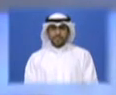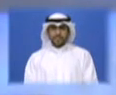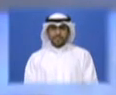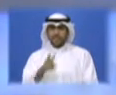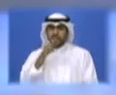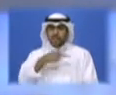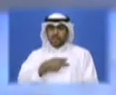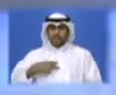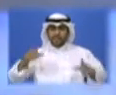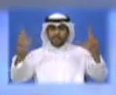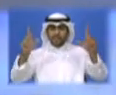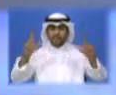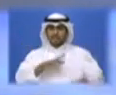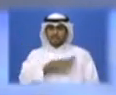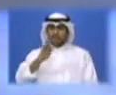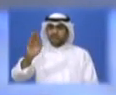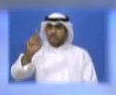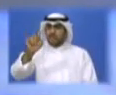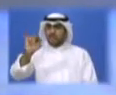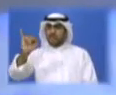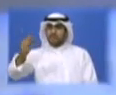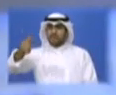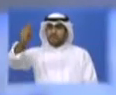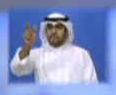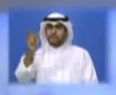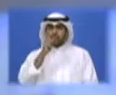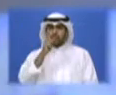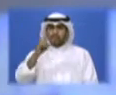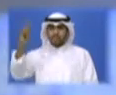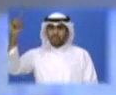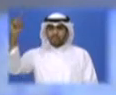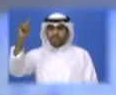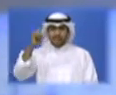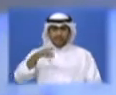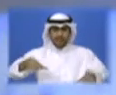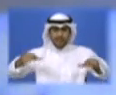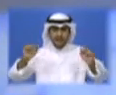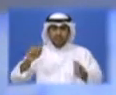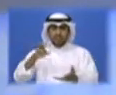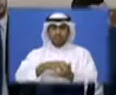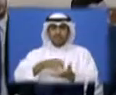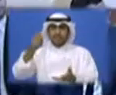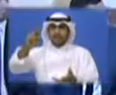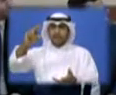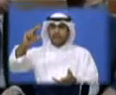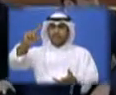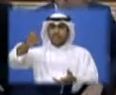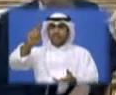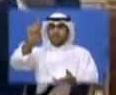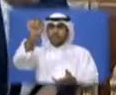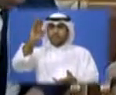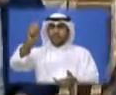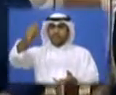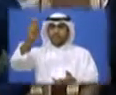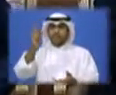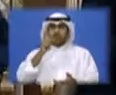وصف وزير الإعلام ووزير الدولة لشؤون الشباب الشيخ سلمان الحمود الصباح لدى وصوله أمس قادما من أذربيجان أن مشاركة دولة الكويت